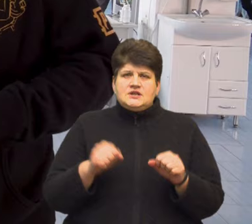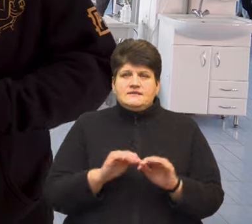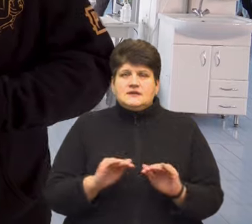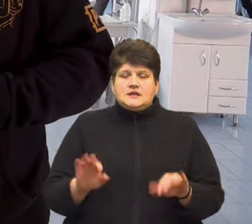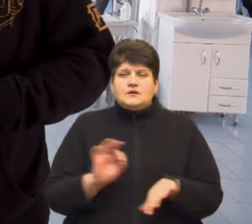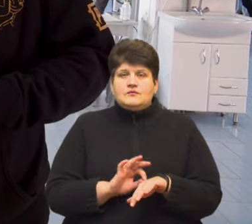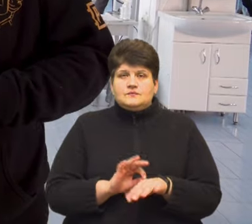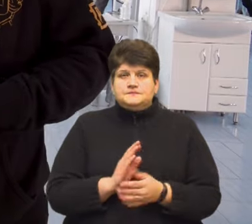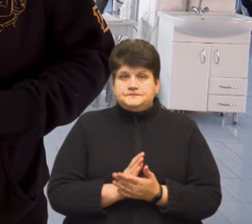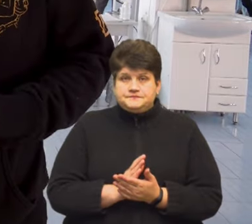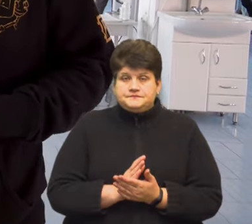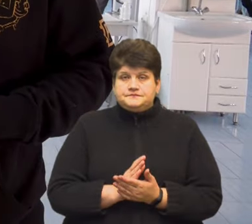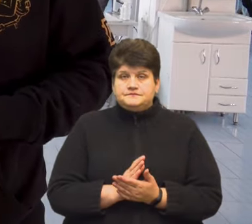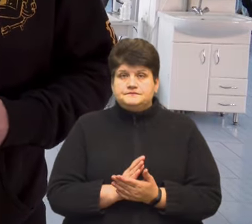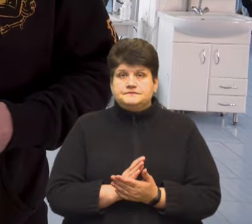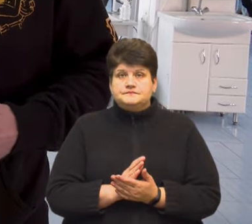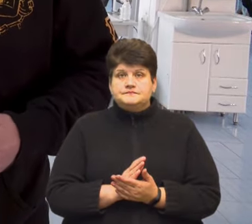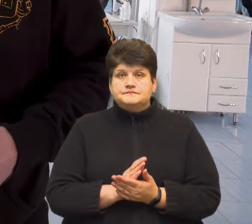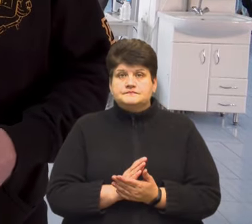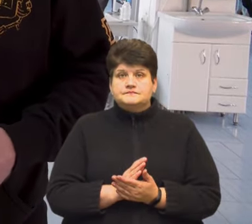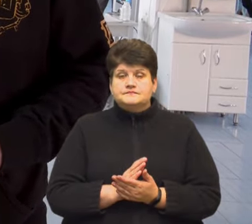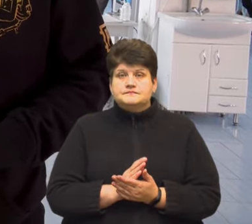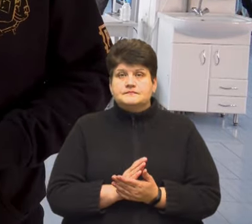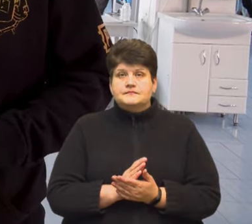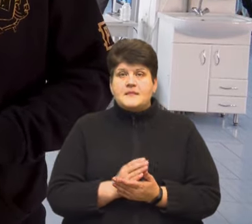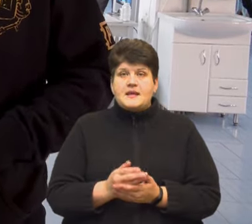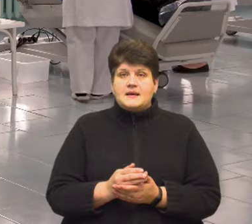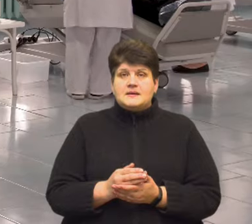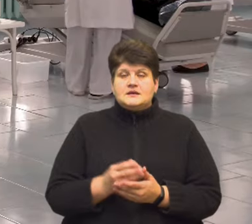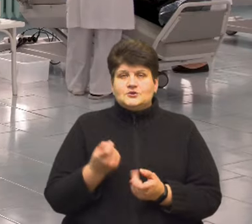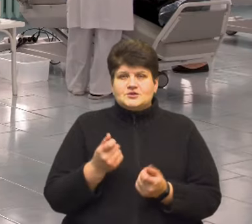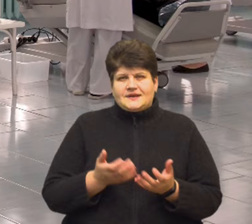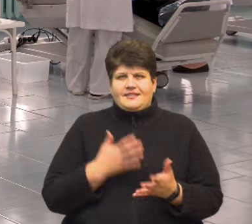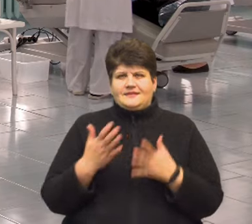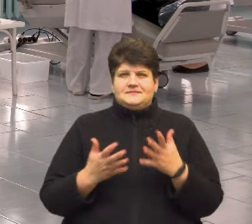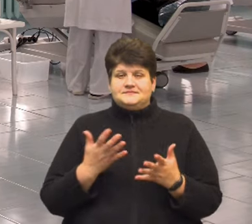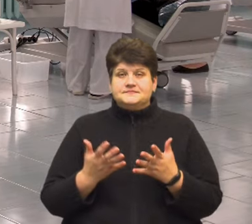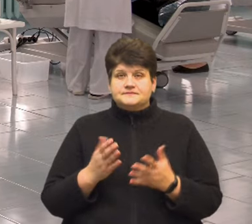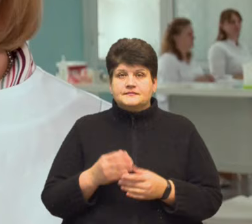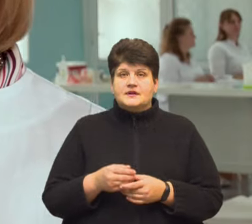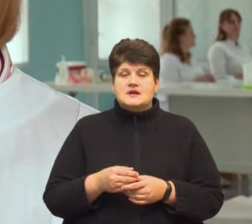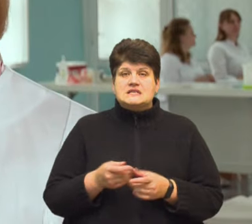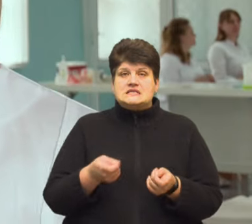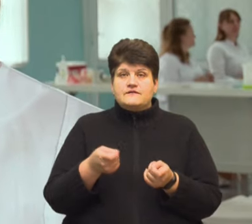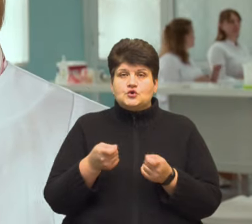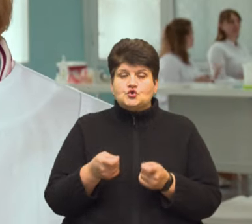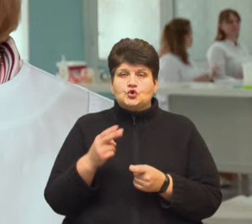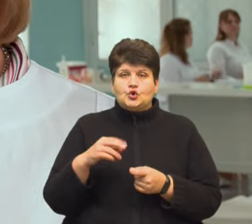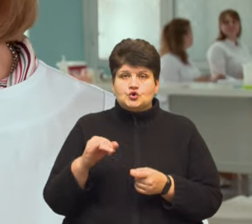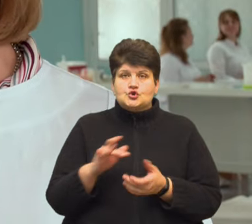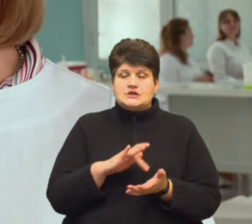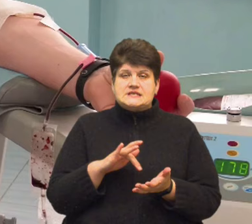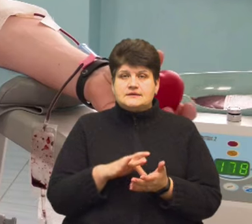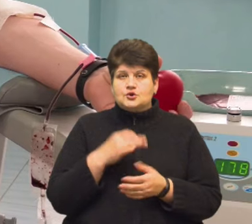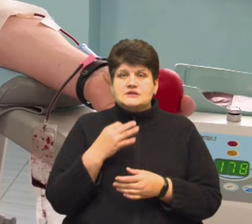е пя трошки настрію в цей важкий час завідувачка донорського центру Віра Монастирська розповіла на